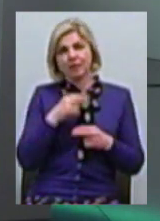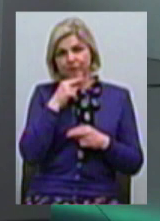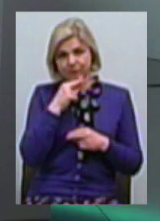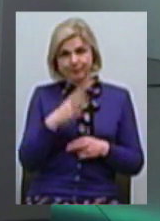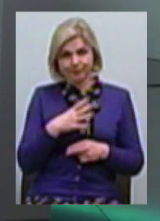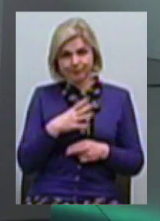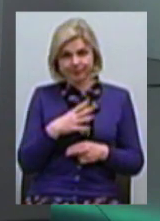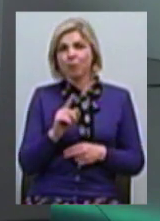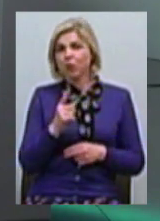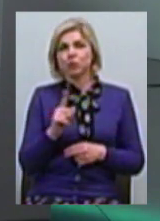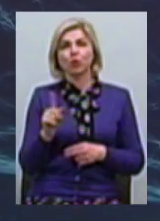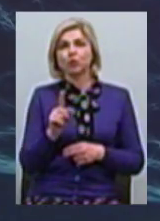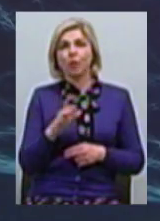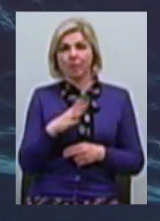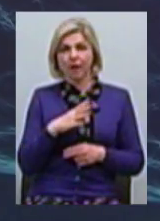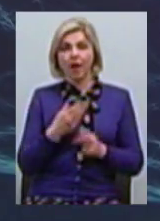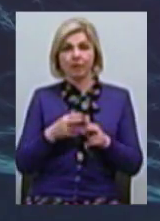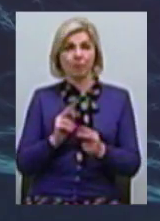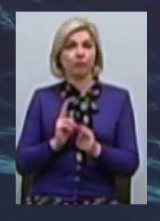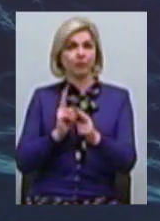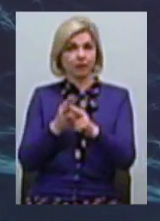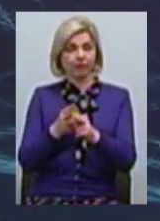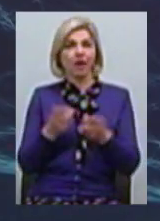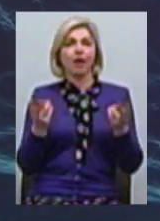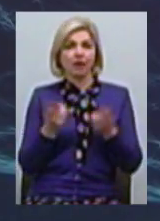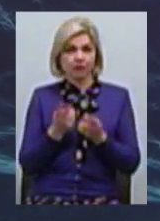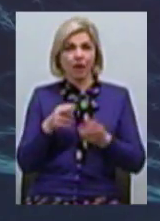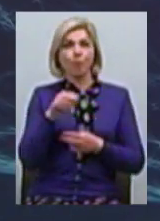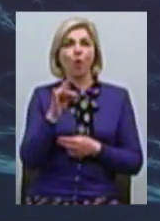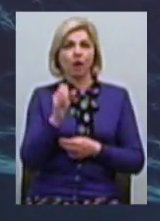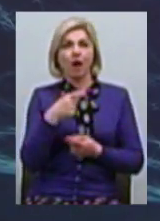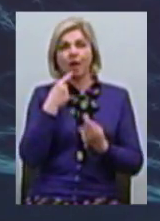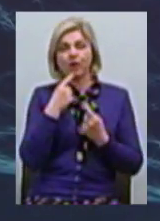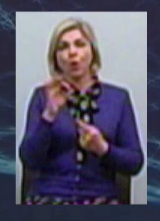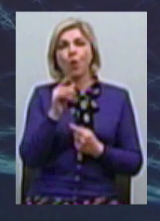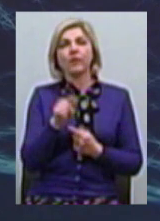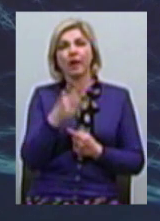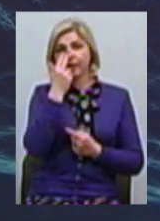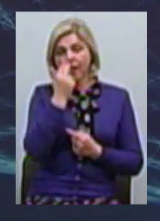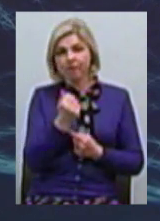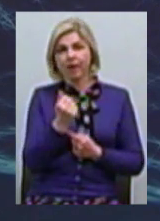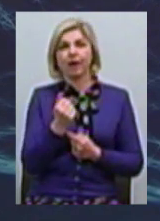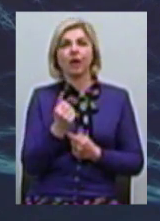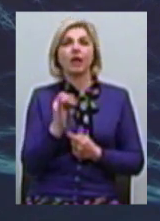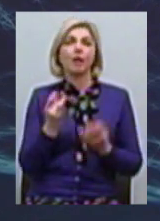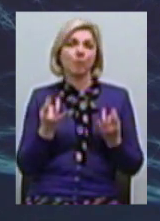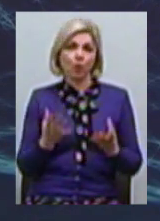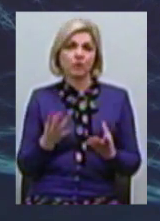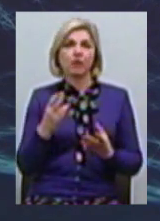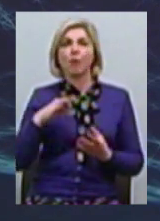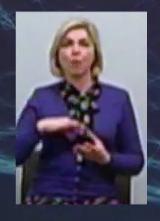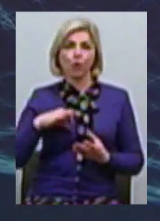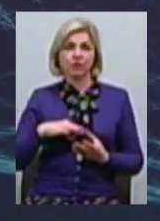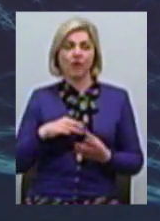могли этому противостоять, нам тоже пора все-таки говорить именно о тех навыках, не просто вот пользование,